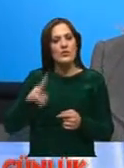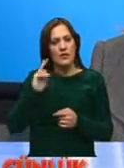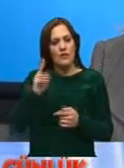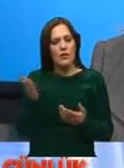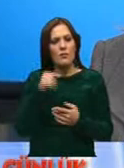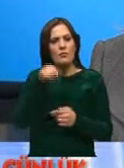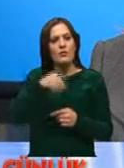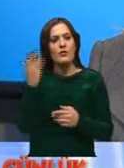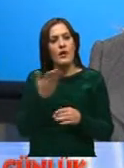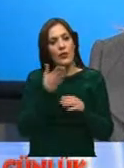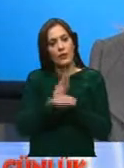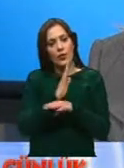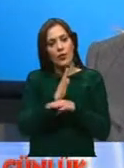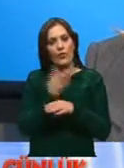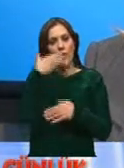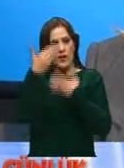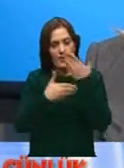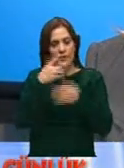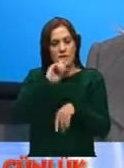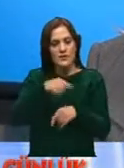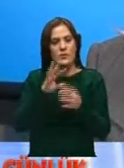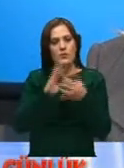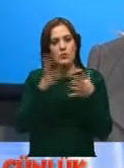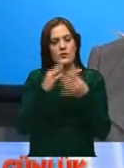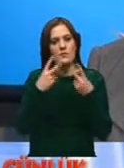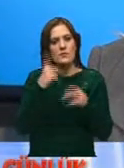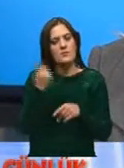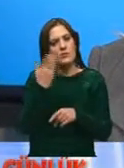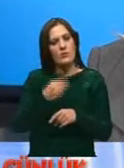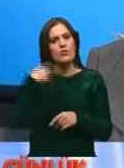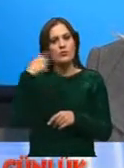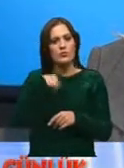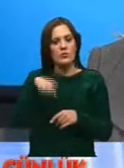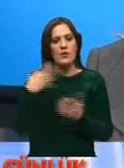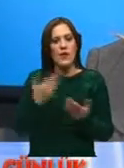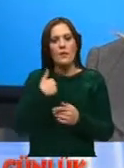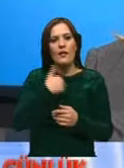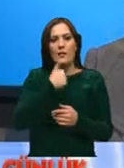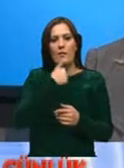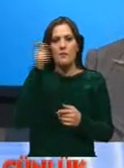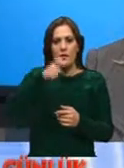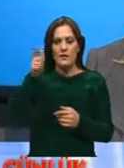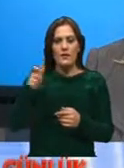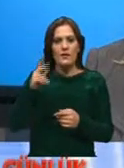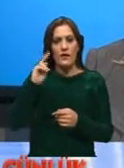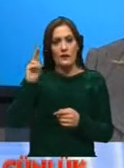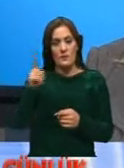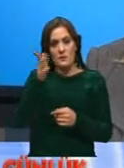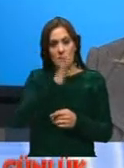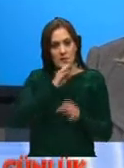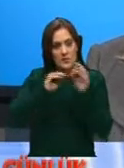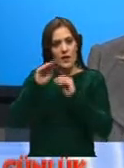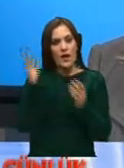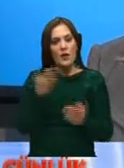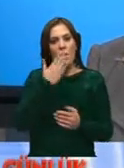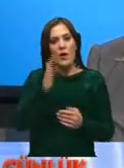bunun da hani doğru anlatıldığında çözülebilecek bir şey olduğunu düşünüyoruz. Yani hem veliler tarafında bir bilinçlendirme hem de